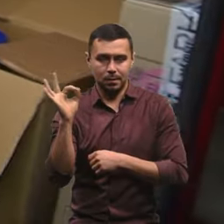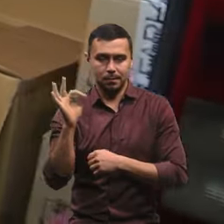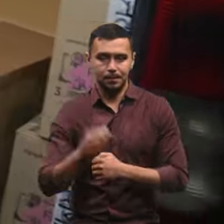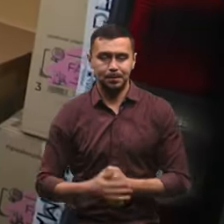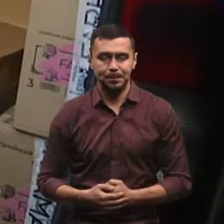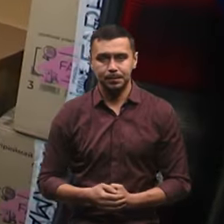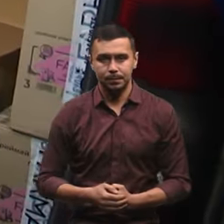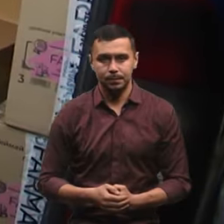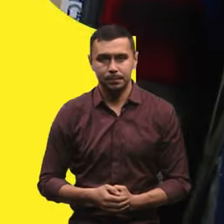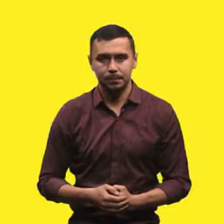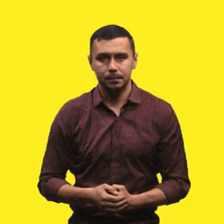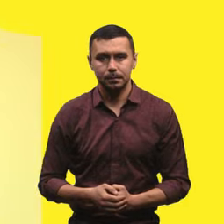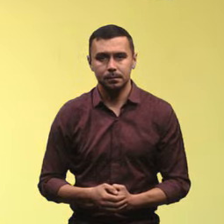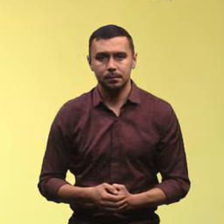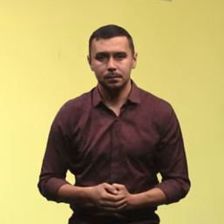новини, Хмельниччина.